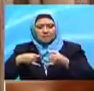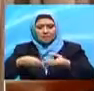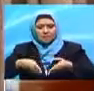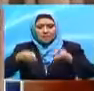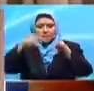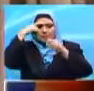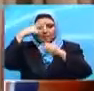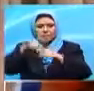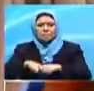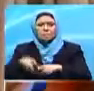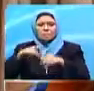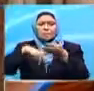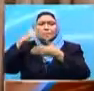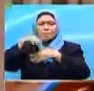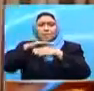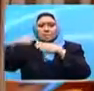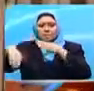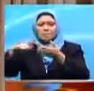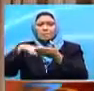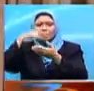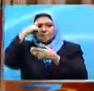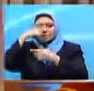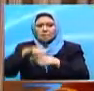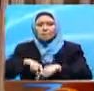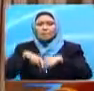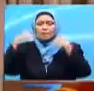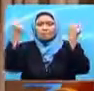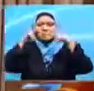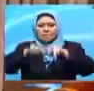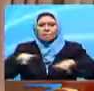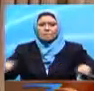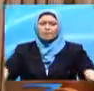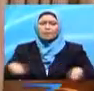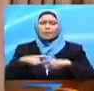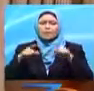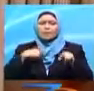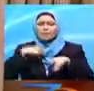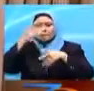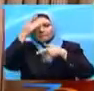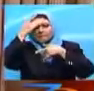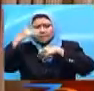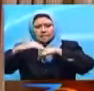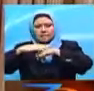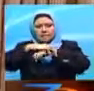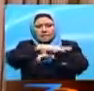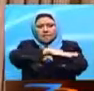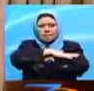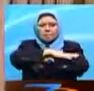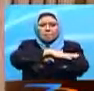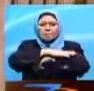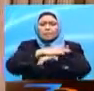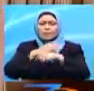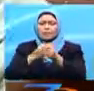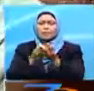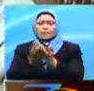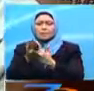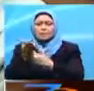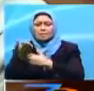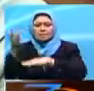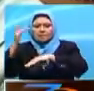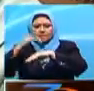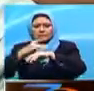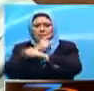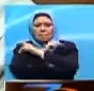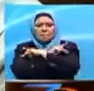memilih untuk meraikan kanak-kanak yang mengidap kanser ppum pemilihan berdasarkan selongan sentuan kasih yang menjadi tema jelajah tahun ini